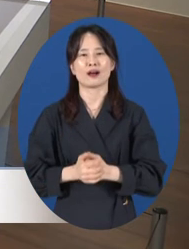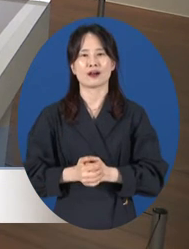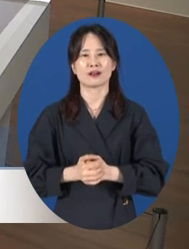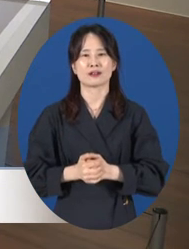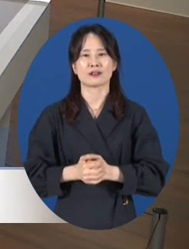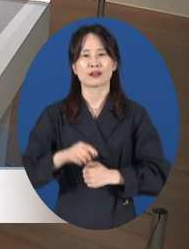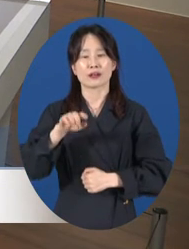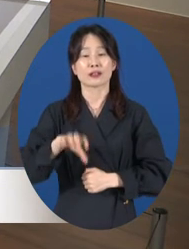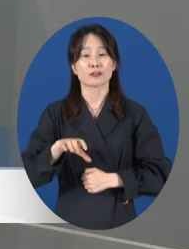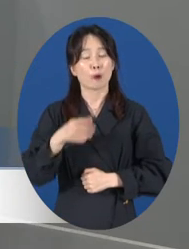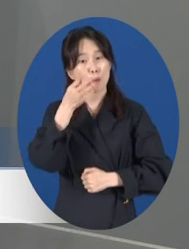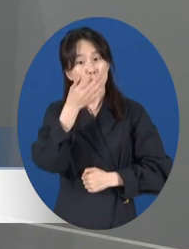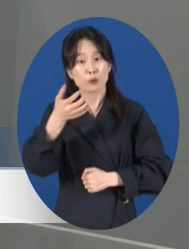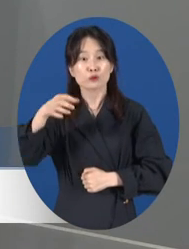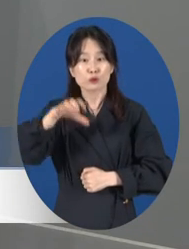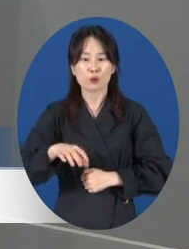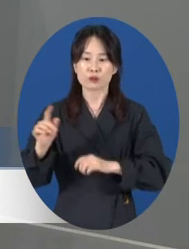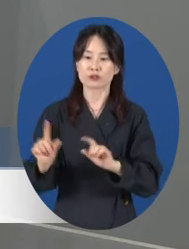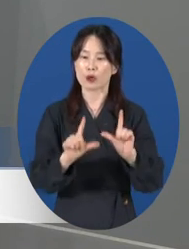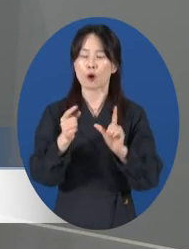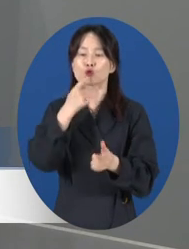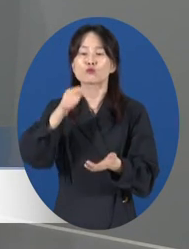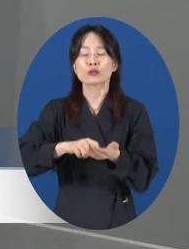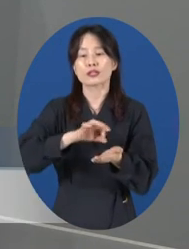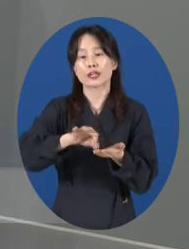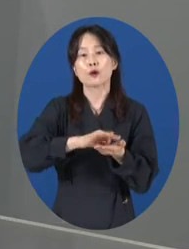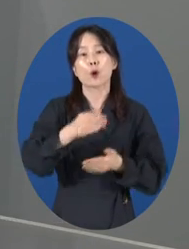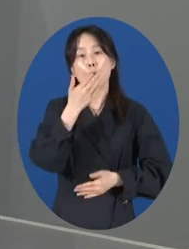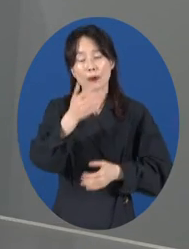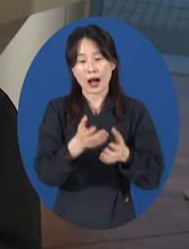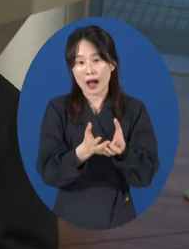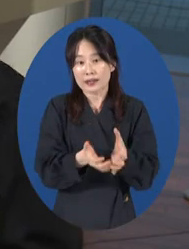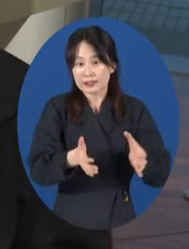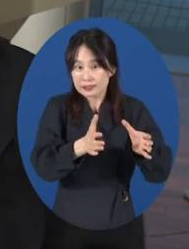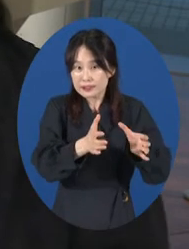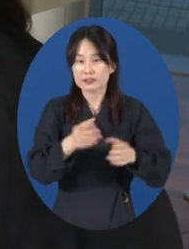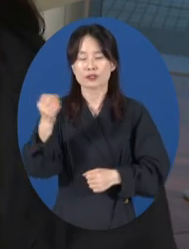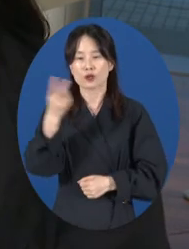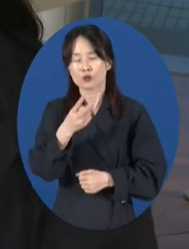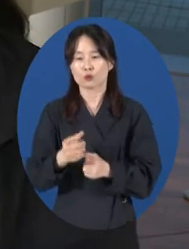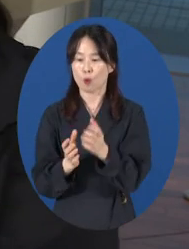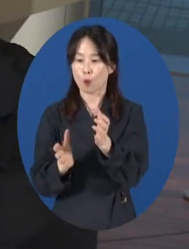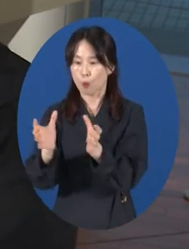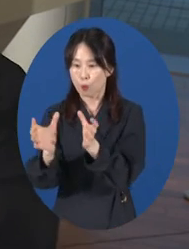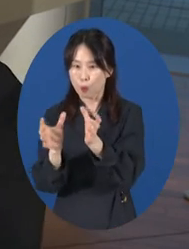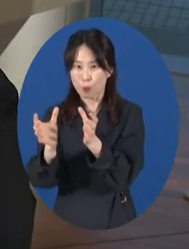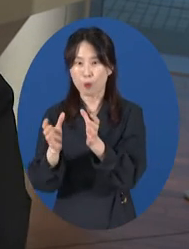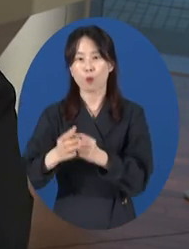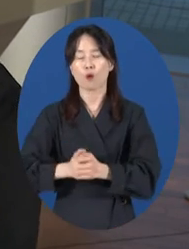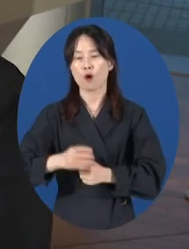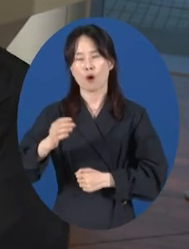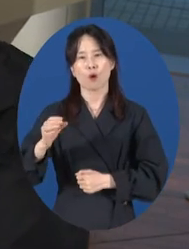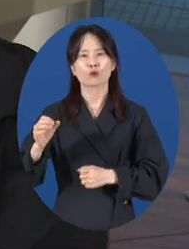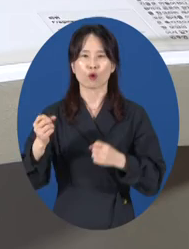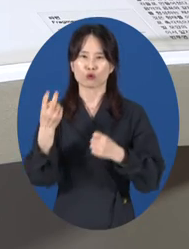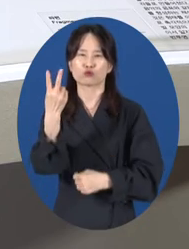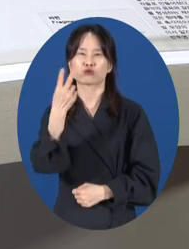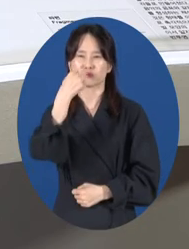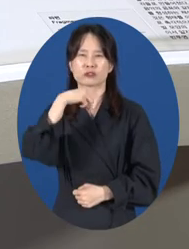경기생활도자미술관에서 열리고 있는 이번 전시는 생활 속에서 쉽게 쓰는 그릇이자 조각 작품으로서의 가치를 지닌 도자의 이중적인 특성에